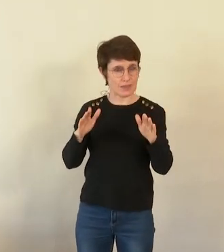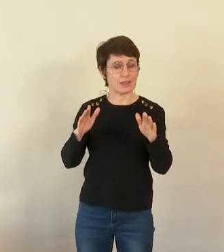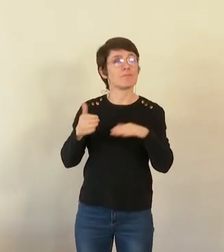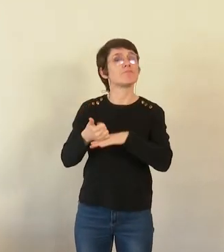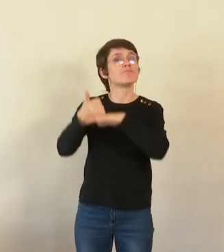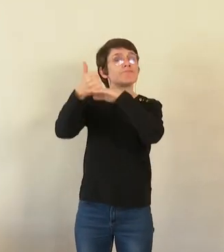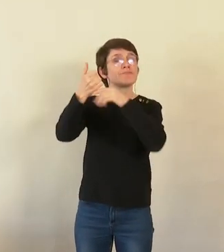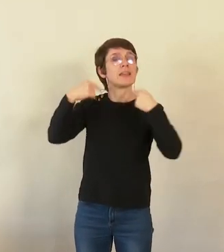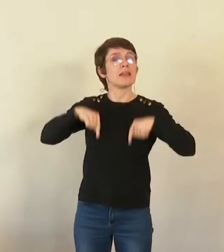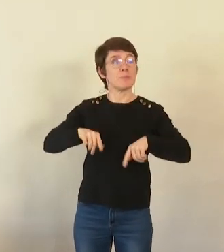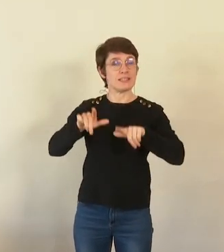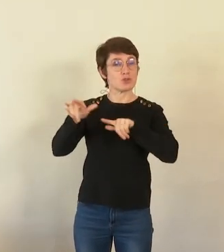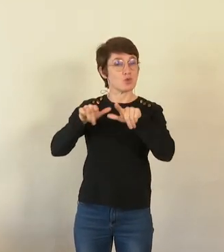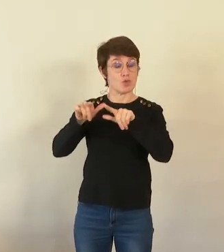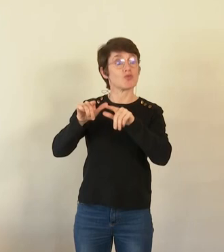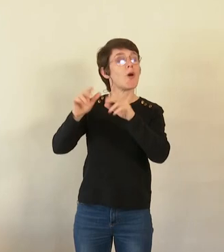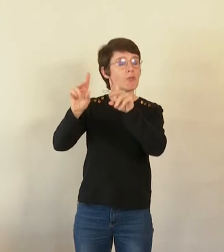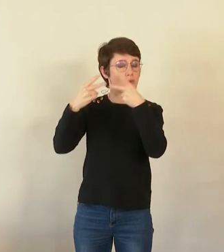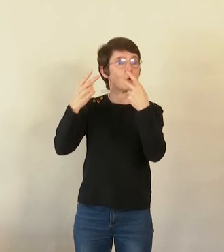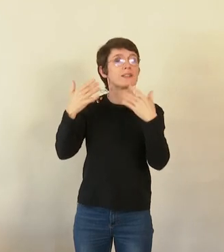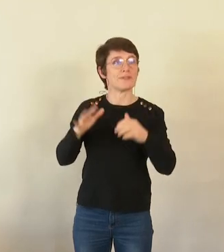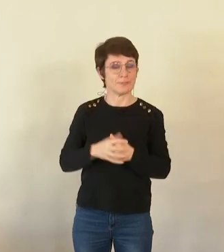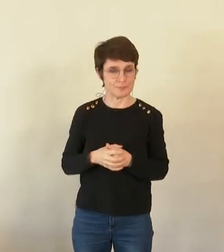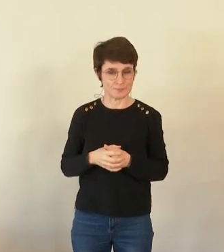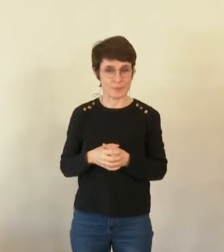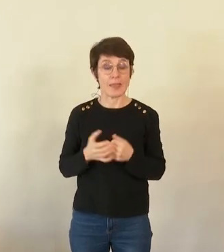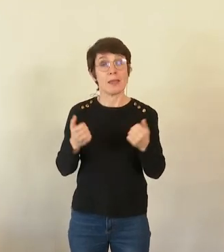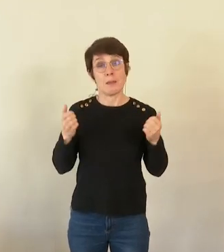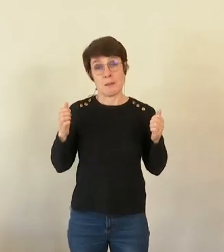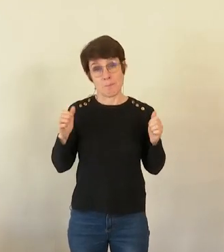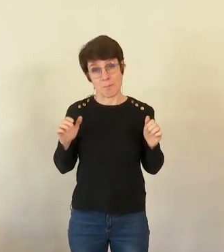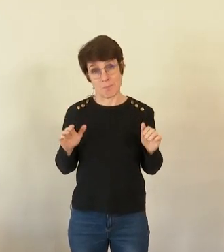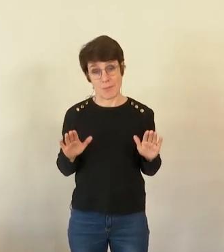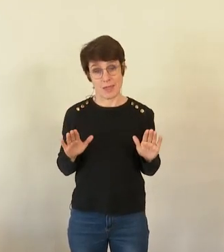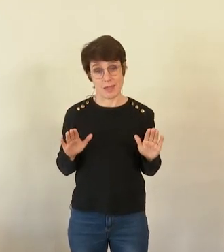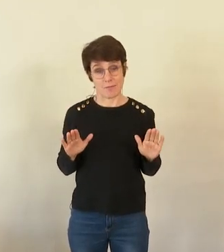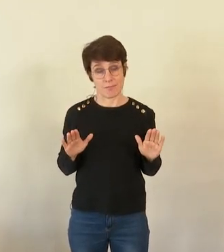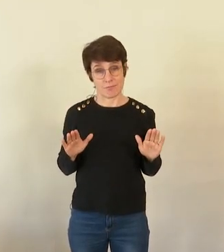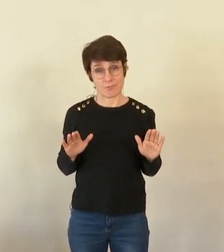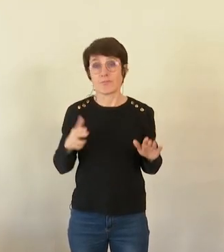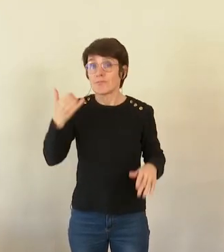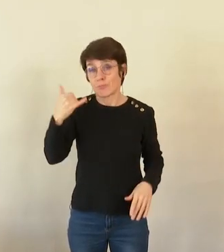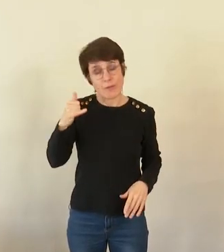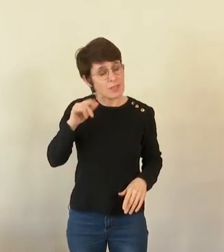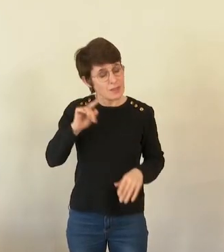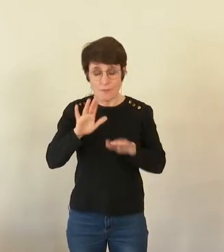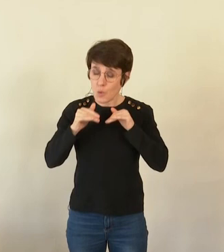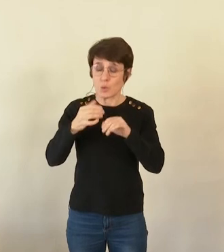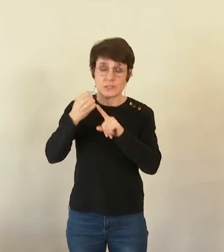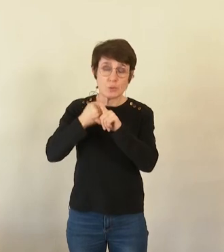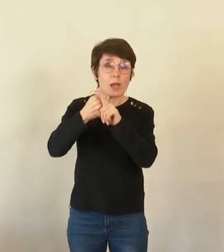ministre du Logement cet automne pour autant nous devons faire plus pour réguler un marché de